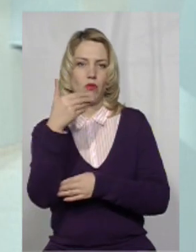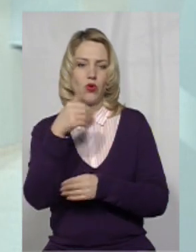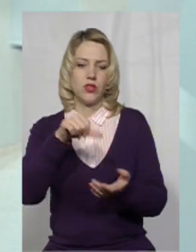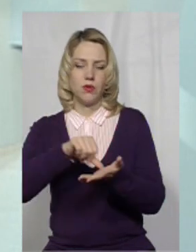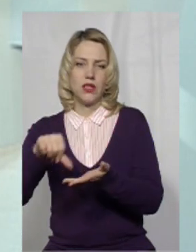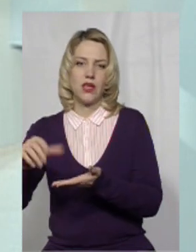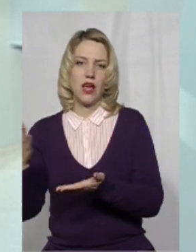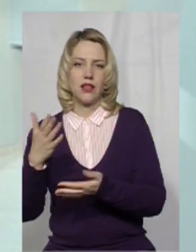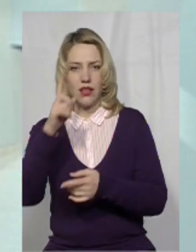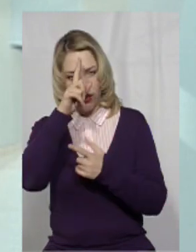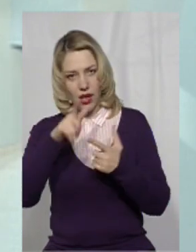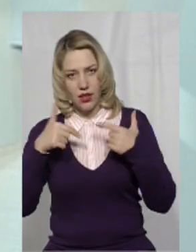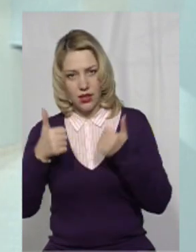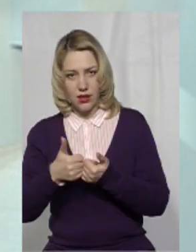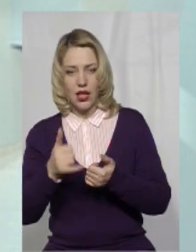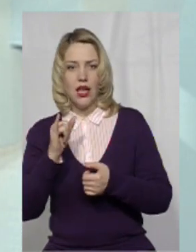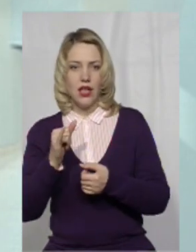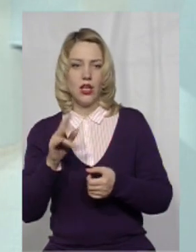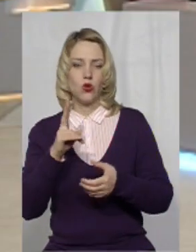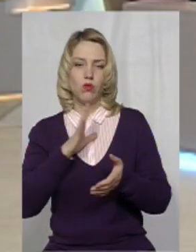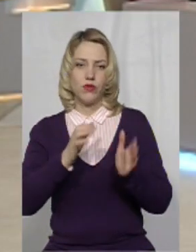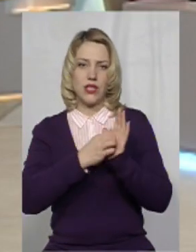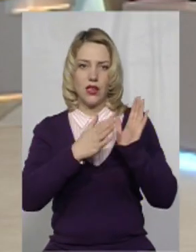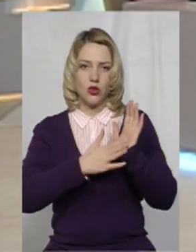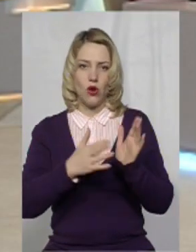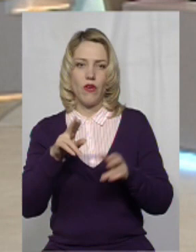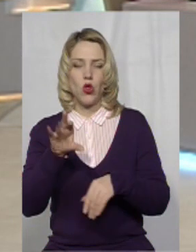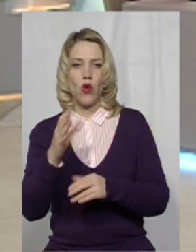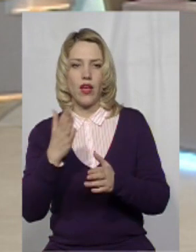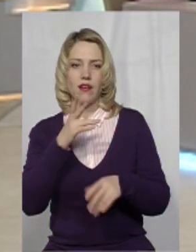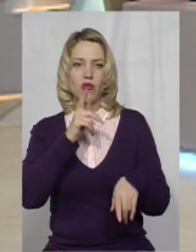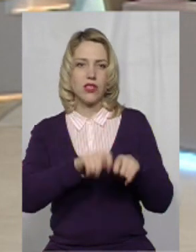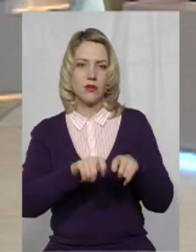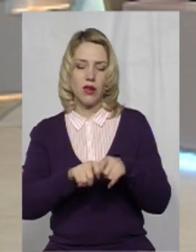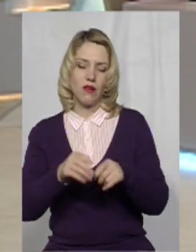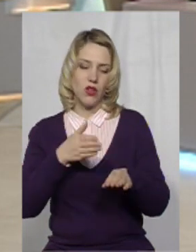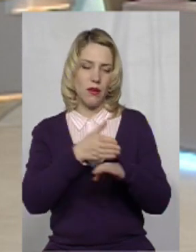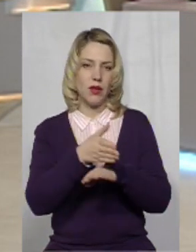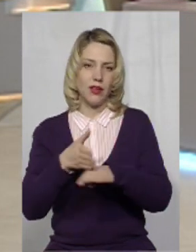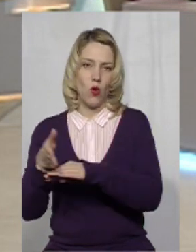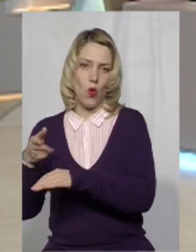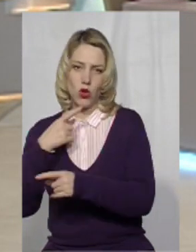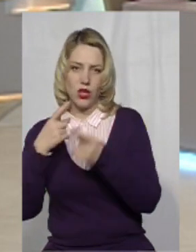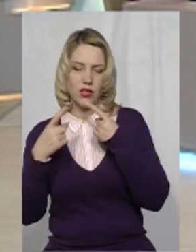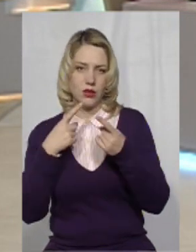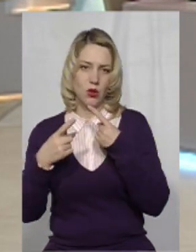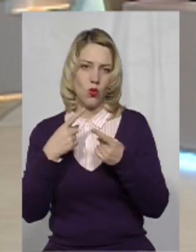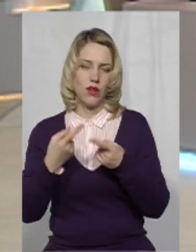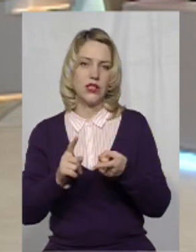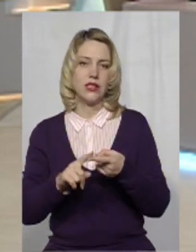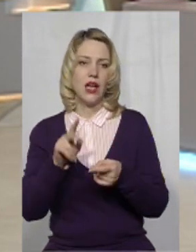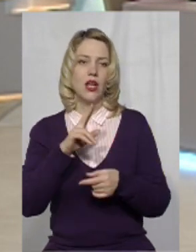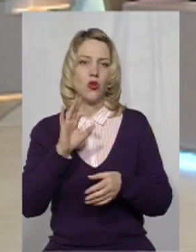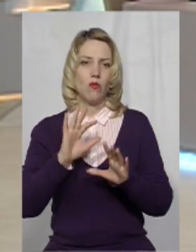вони представляють. І хто був зареєстрований, до якого з експертів, вони по черзі підходили і мали можливість поспілкуватися до